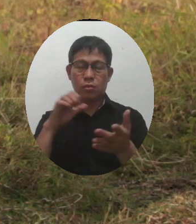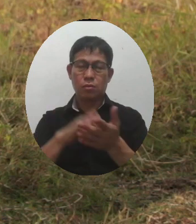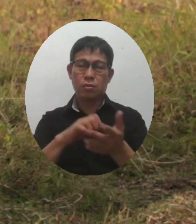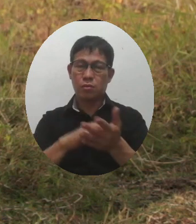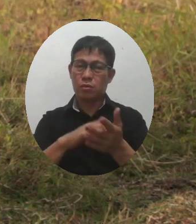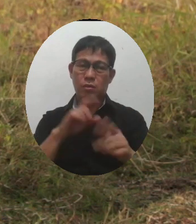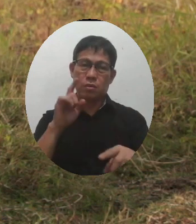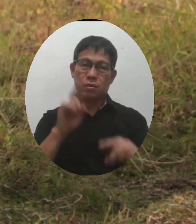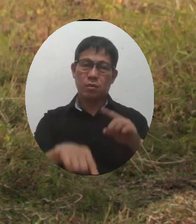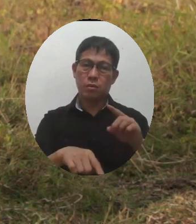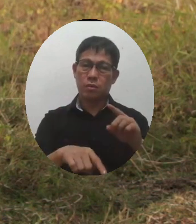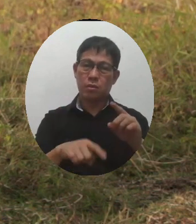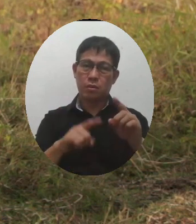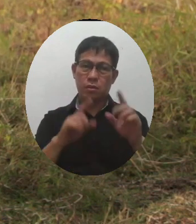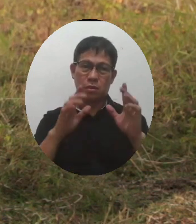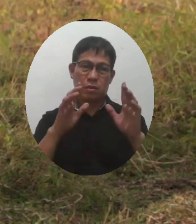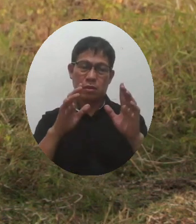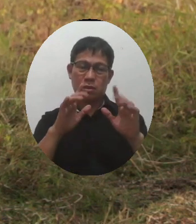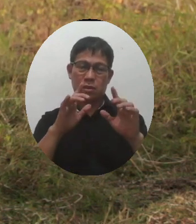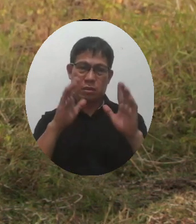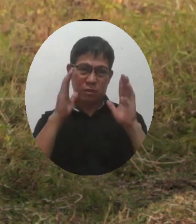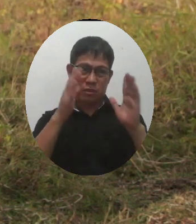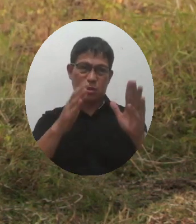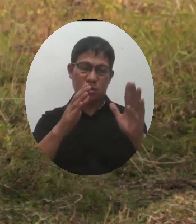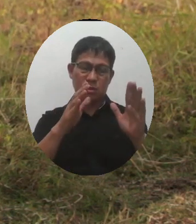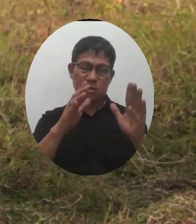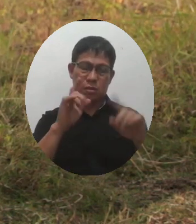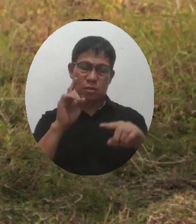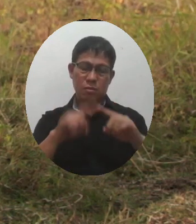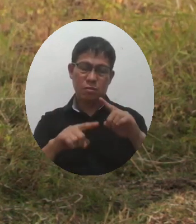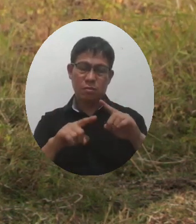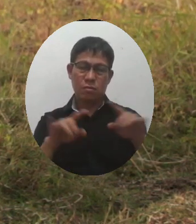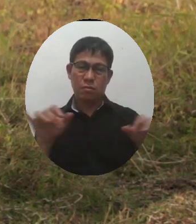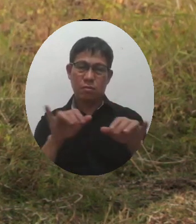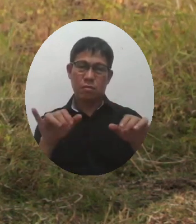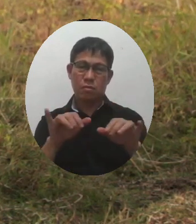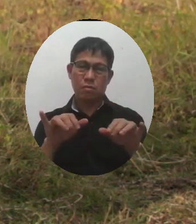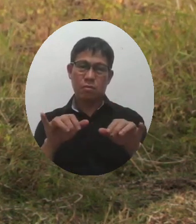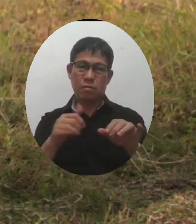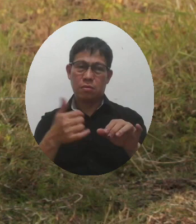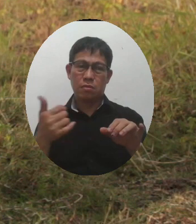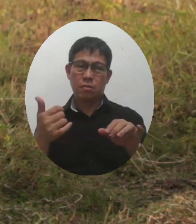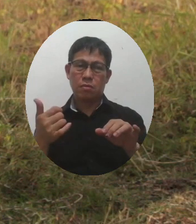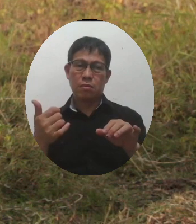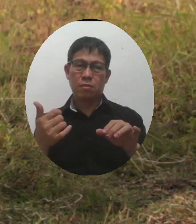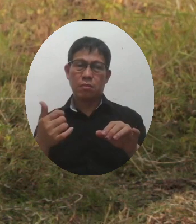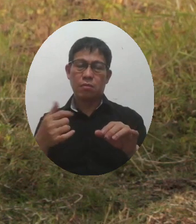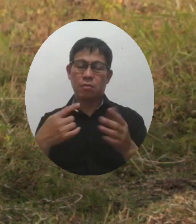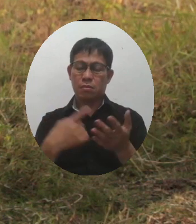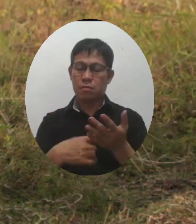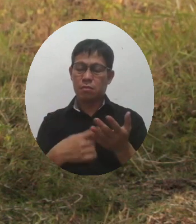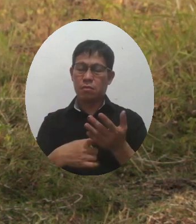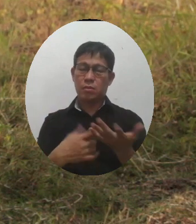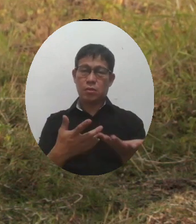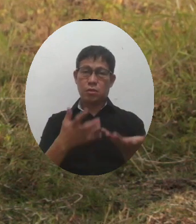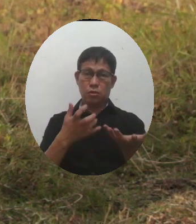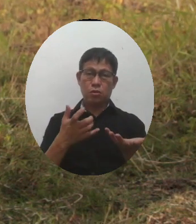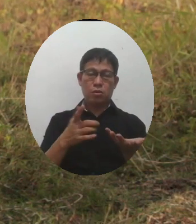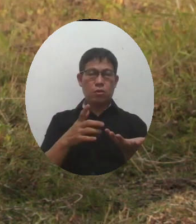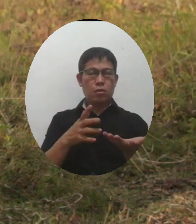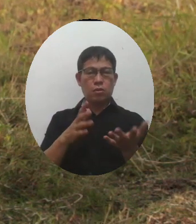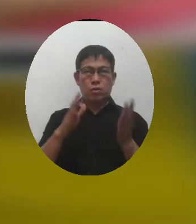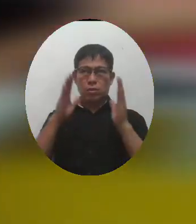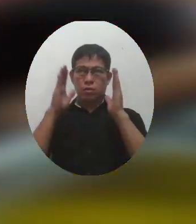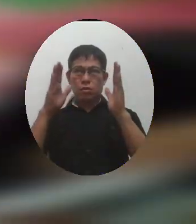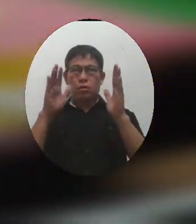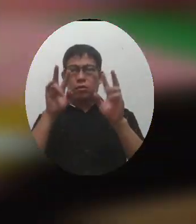siya nakakasabay sa mga ibang bata, na lalo na po sa discussion. Kahit gustong gusto po niya, nakatitig lang